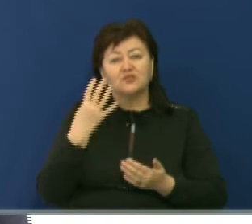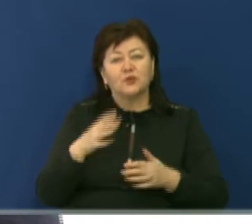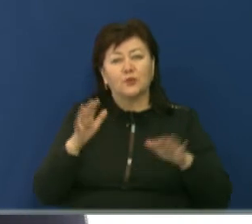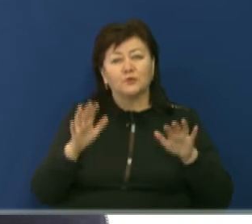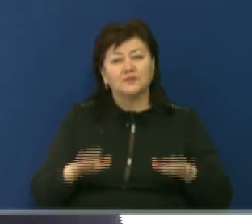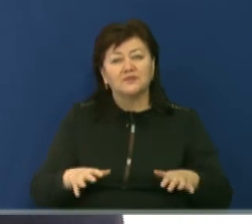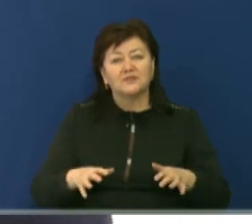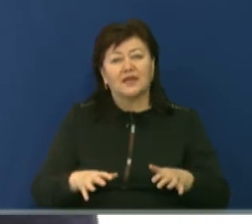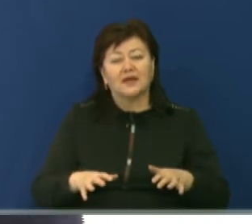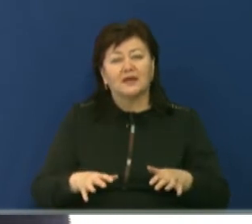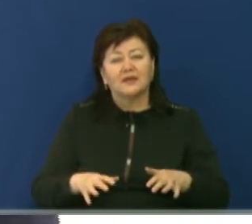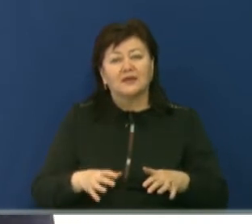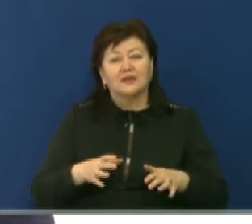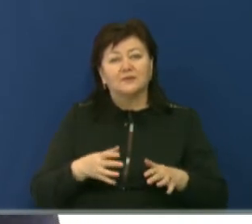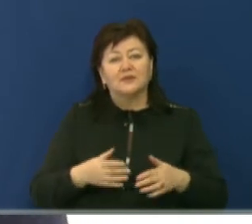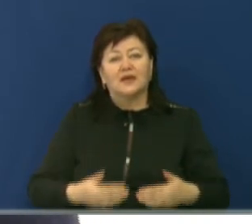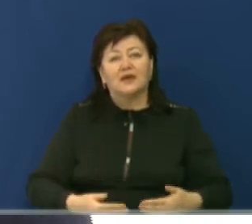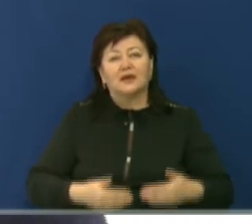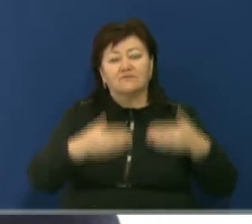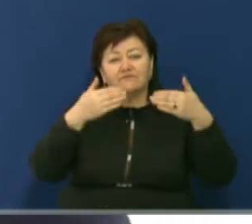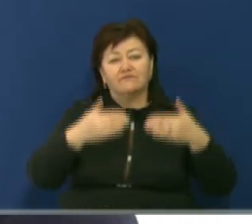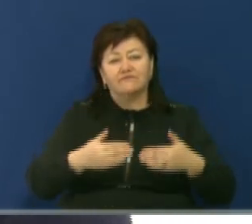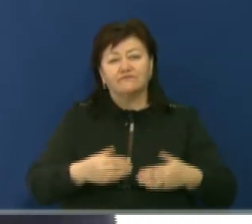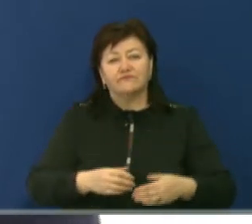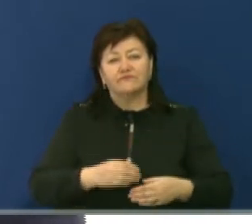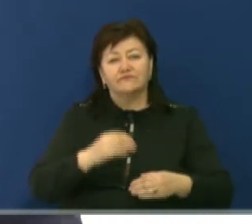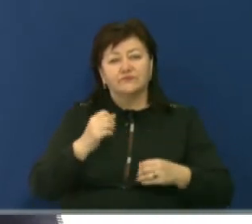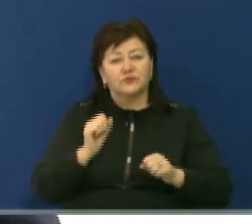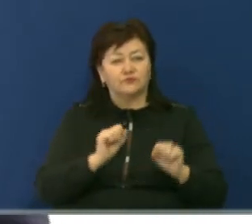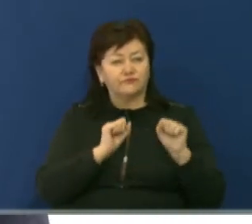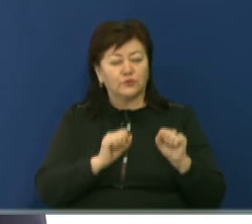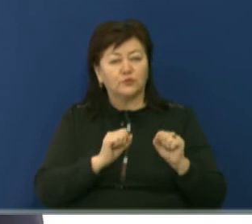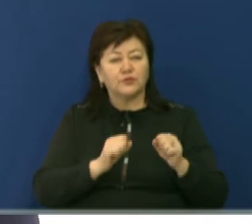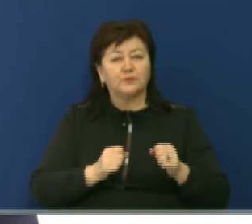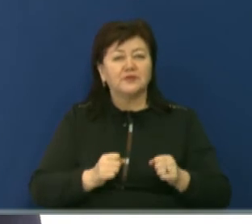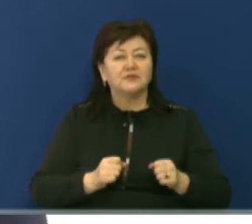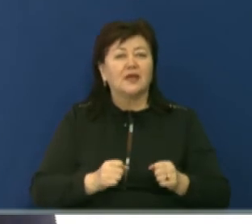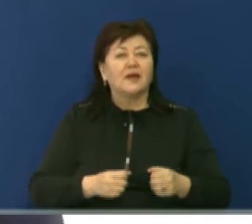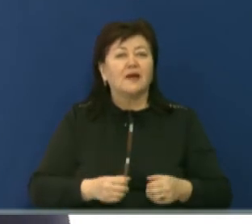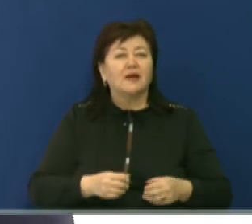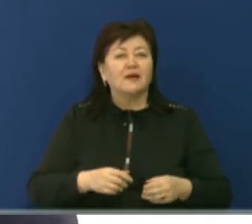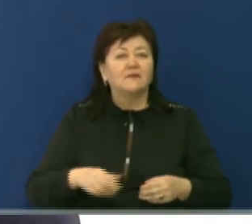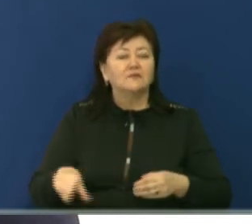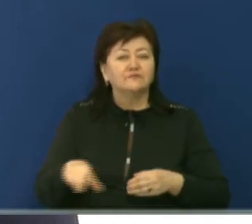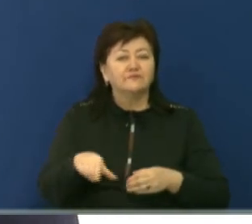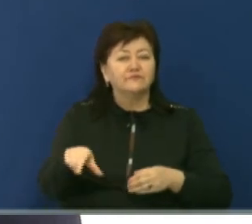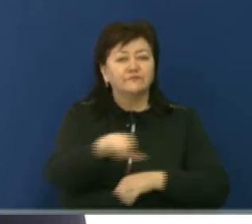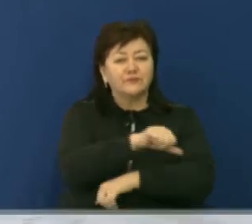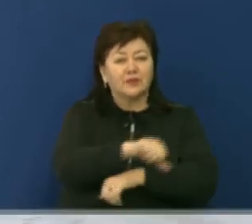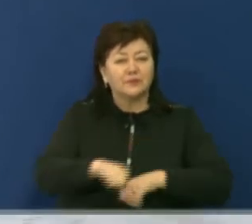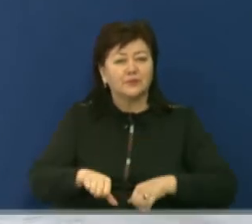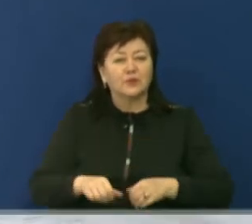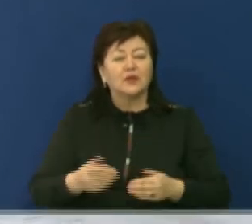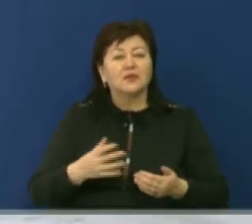2566 метр жерді бекіту жұмыстарын жүргіземіз. Осындай жұмыстардың нәтижесінде 2018 жылғы жағдай қайталанбайды деп